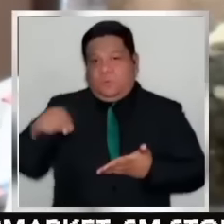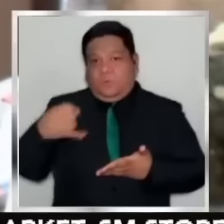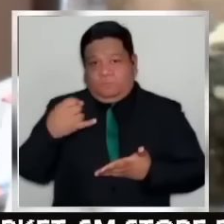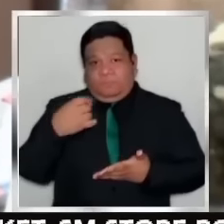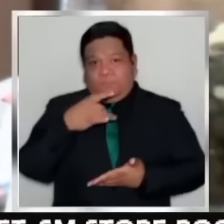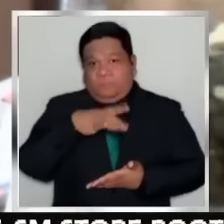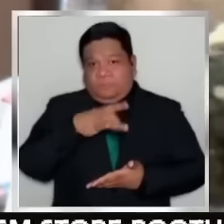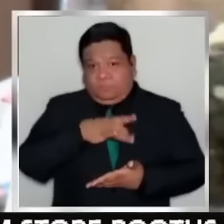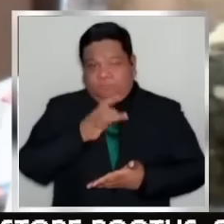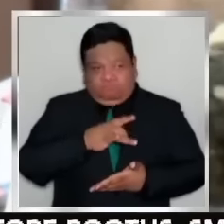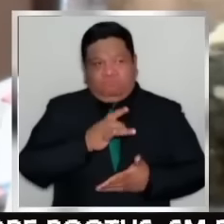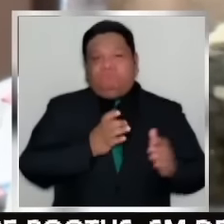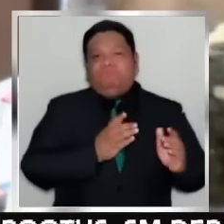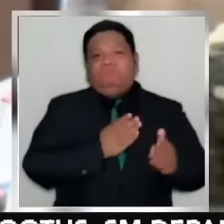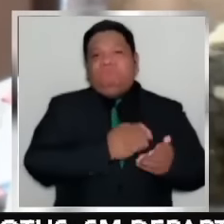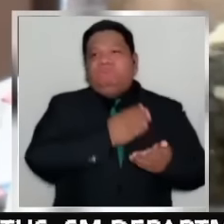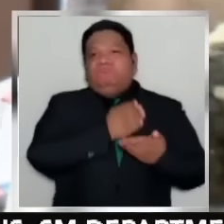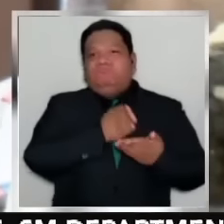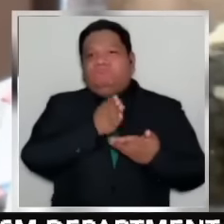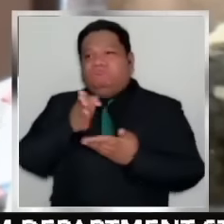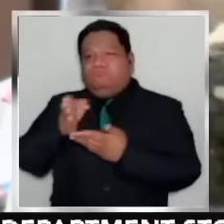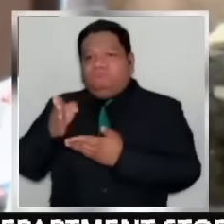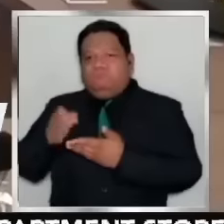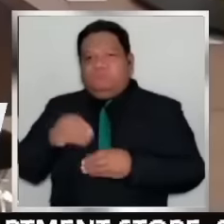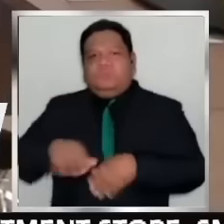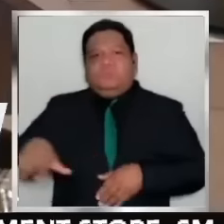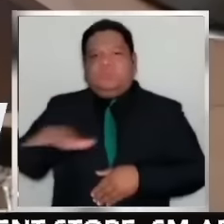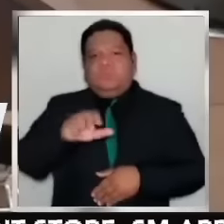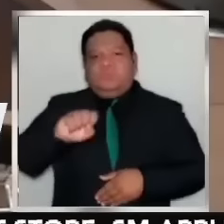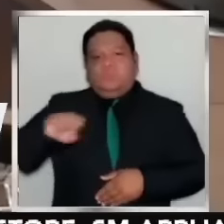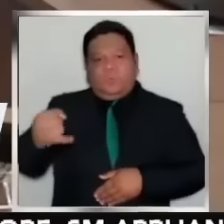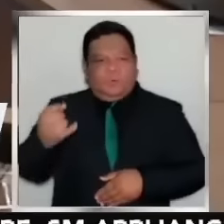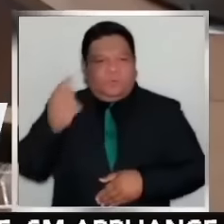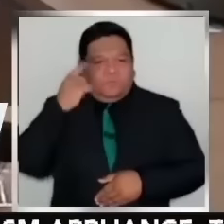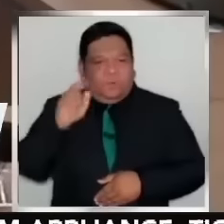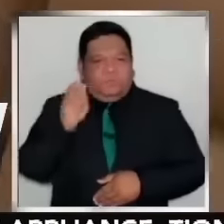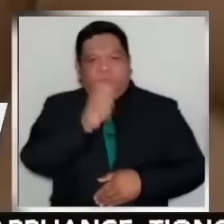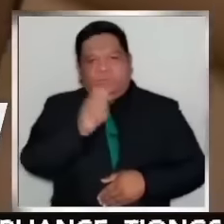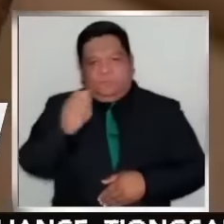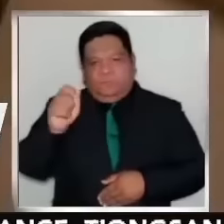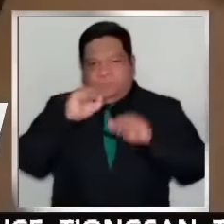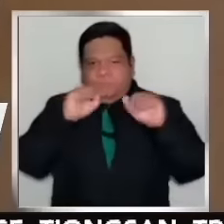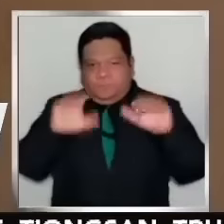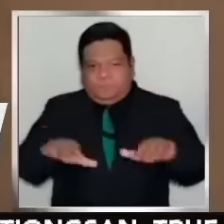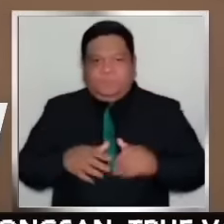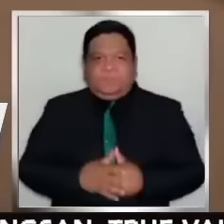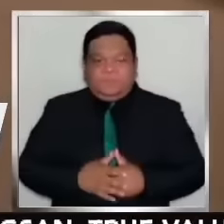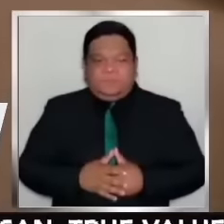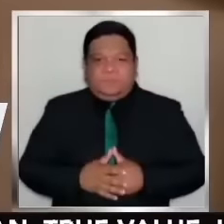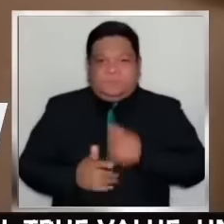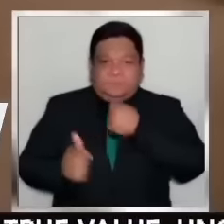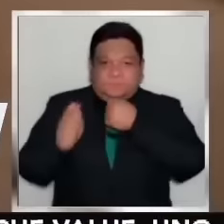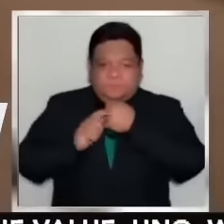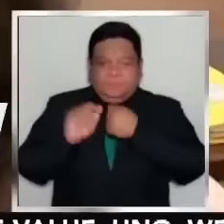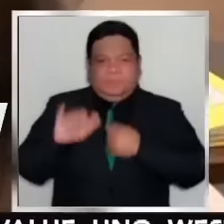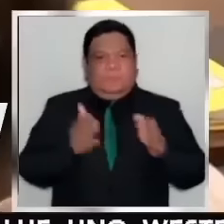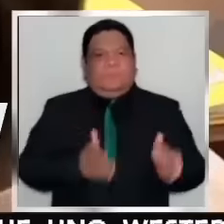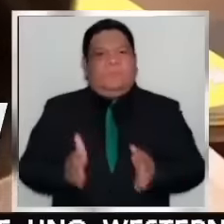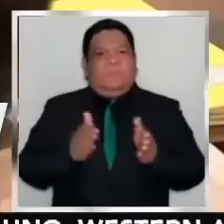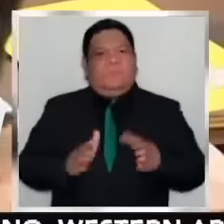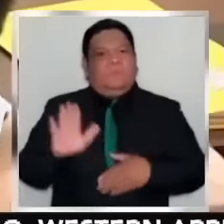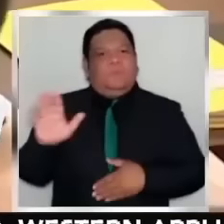ng lungsod upang basbasan ating mga mamamayan. Isa lang yan sa mga hakbang na nabanggit sa pulong sa Metro Manila Council